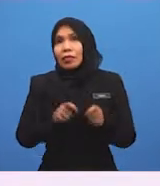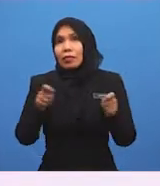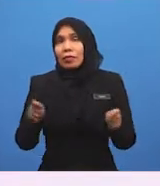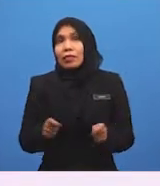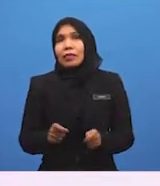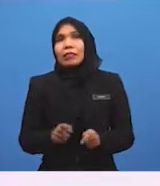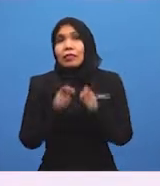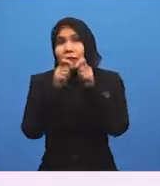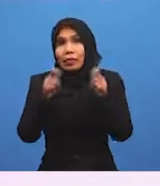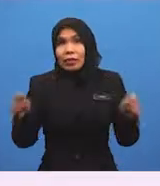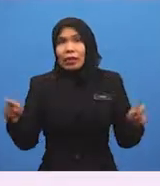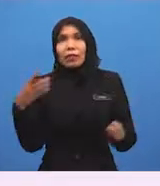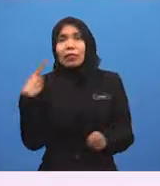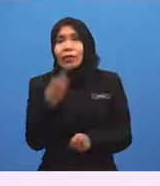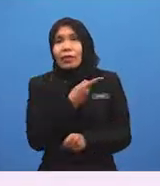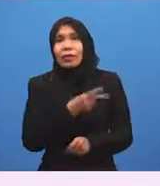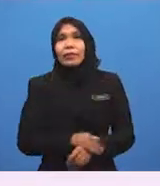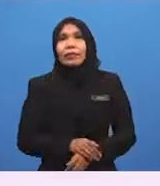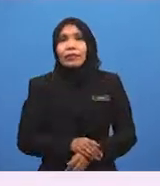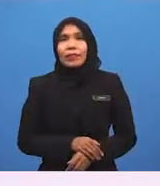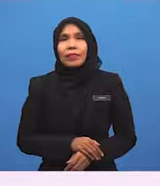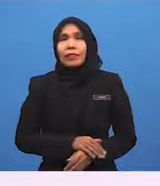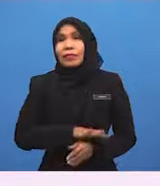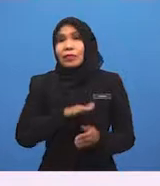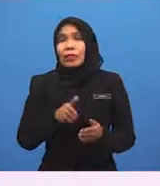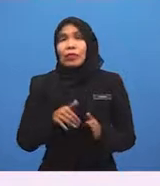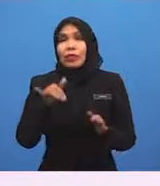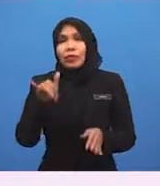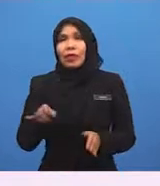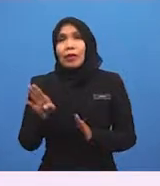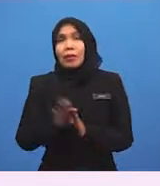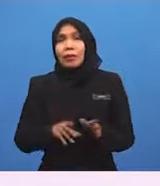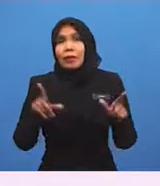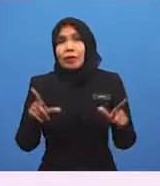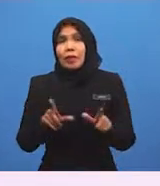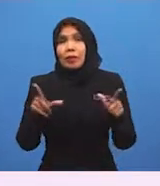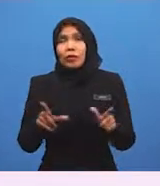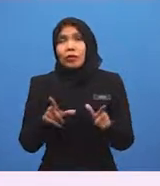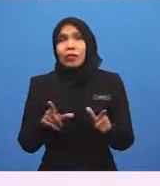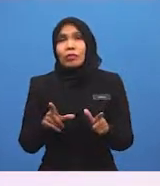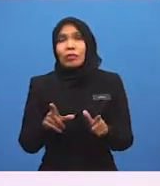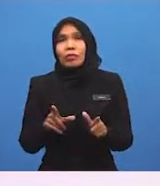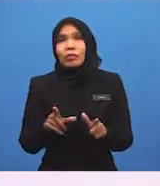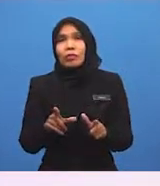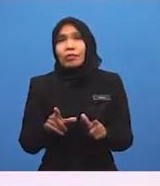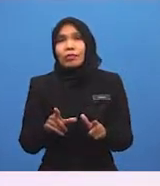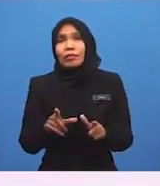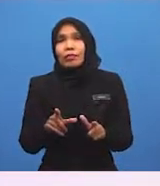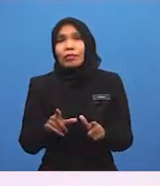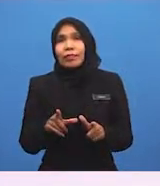atas diri kita, ahli keluarga, harta benda dan sebagainya terlebih